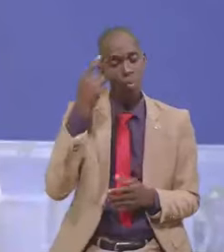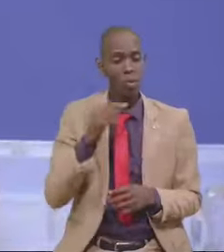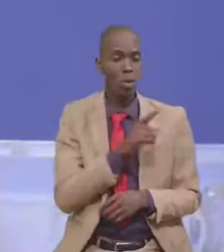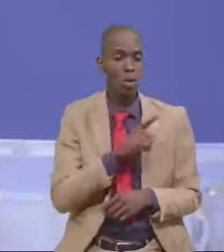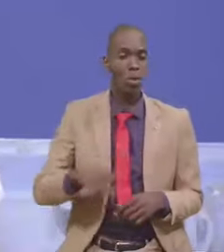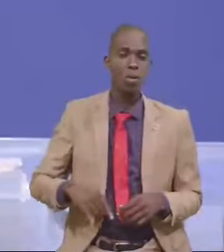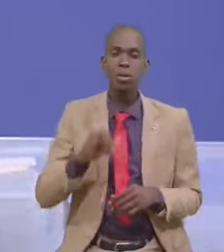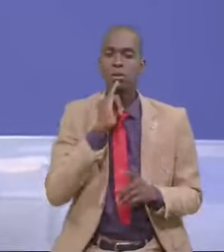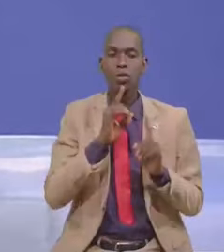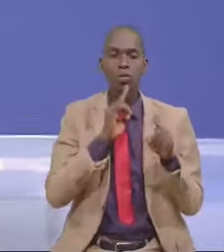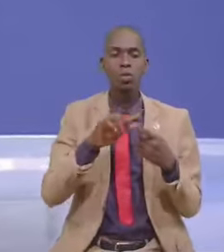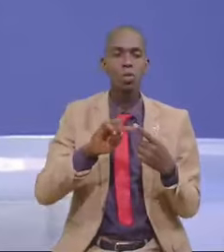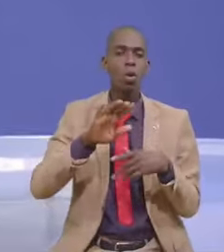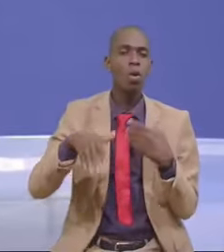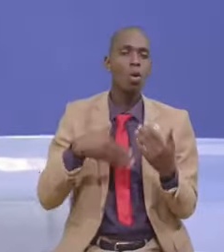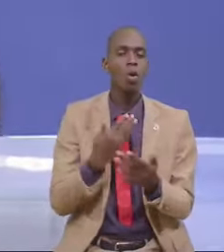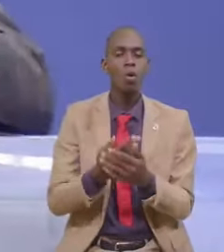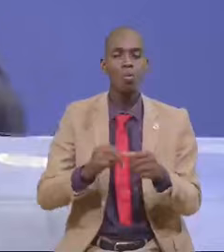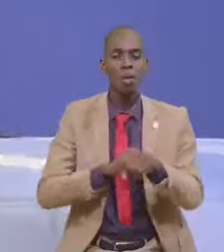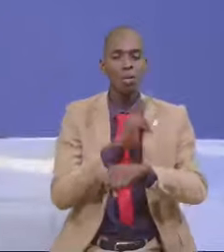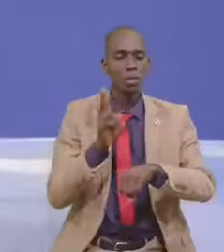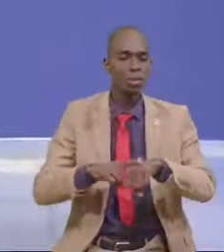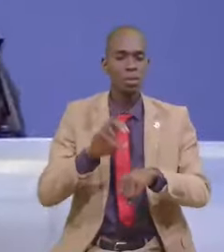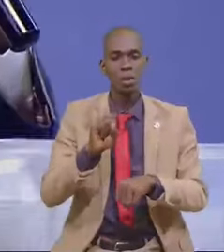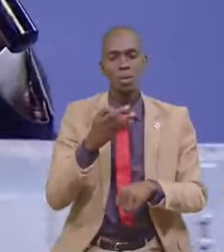parle à toutes les nations du monde.